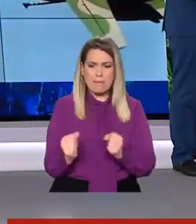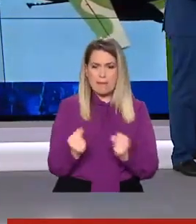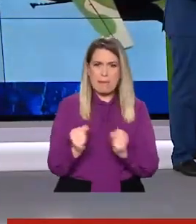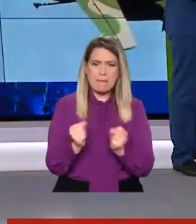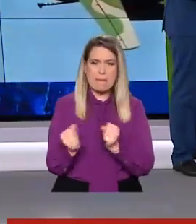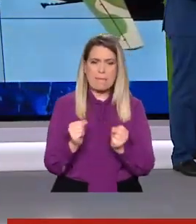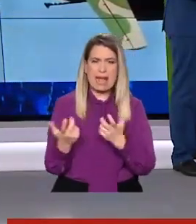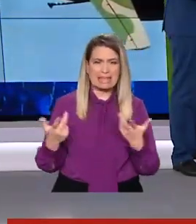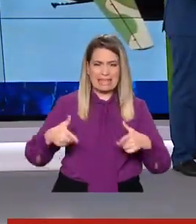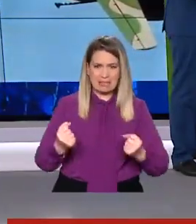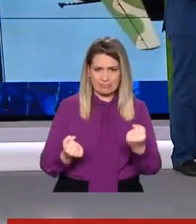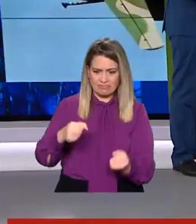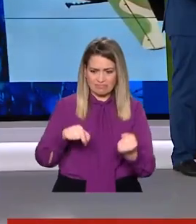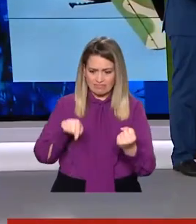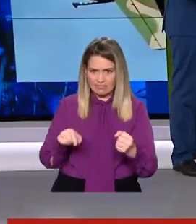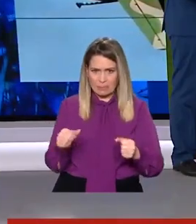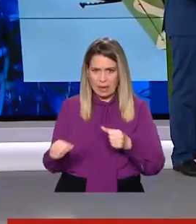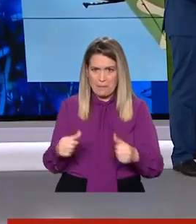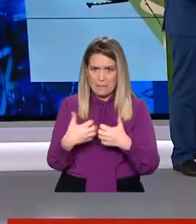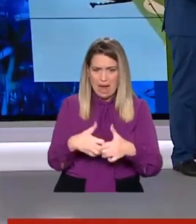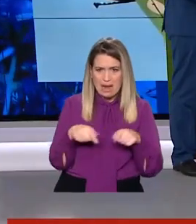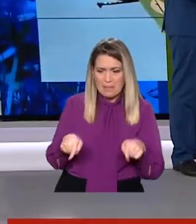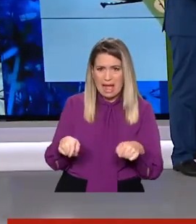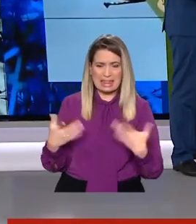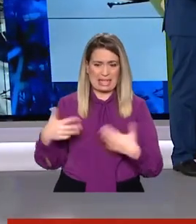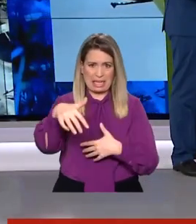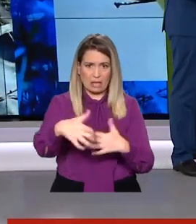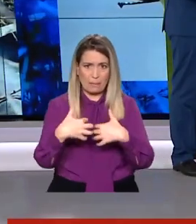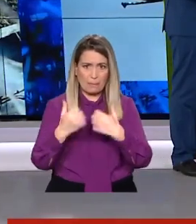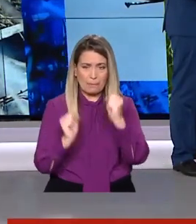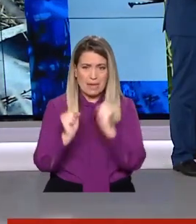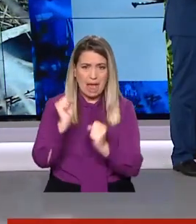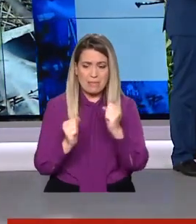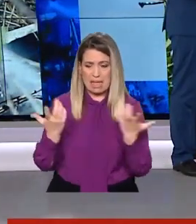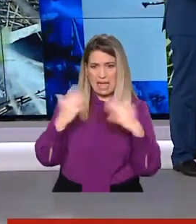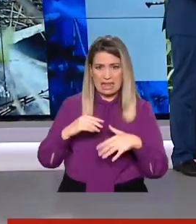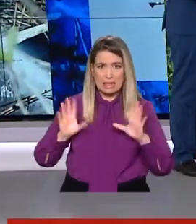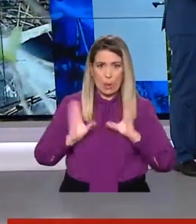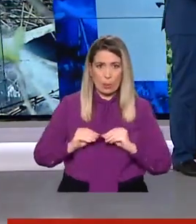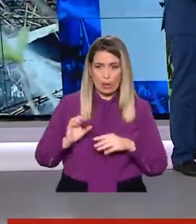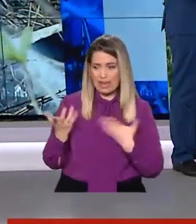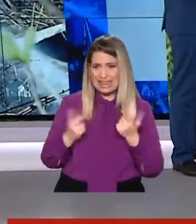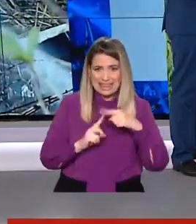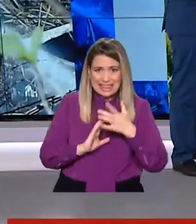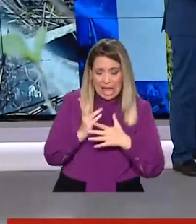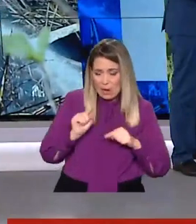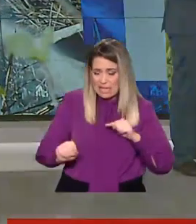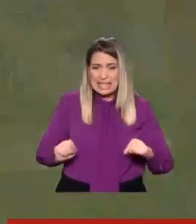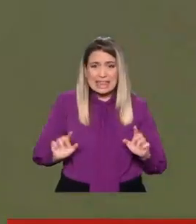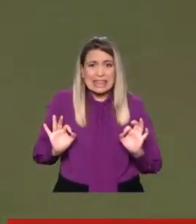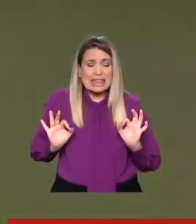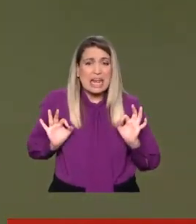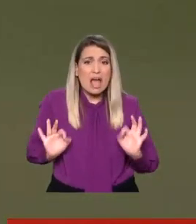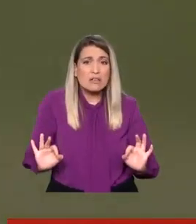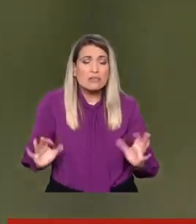με τα υδραυλικά του αεροσκάφους, είχε να κάνει με κάποια μηχανική βλάβη, κάποιο άλλο σύστημα. Ναι, δύο πράγματα τα οποία κανείς πρώτα απ' όλα ψάχνει. Κάθε περίπτωση θα το